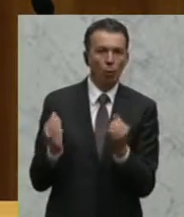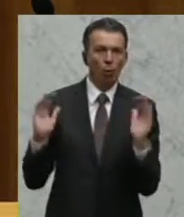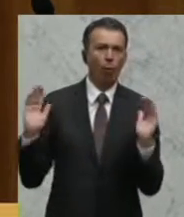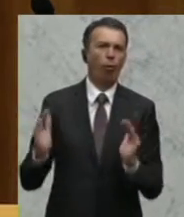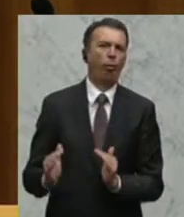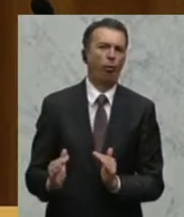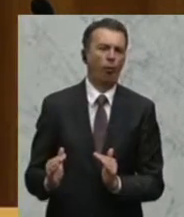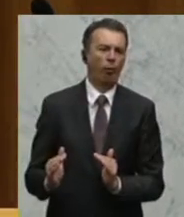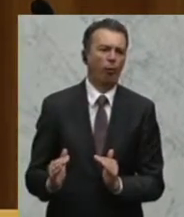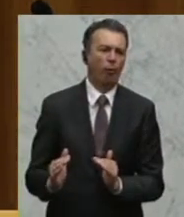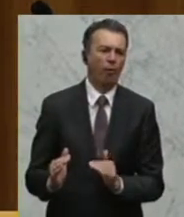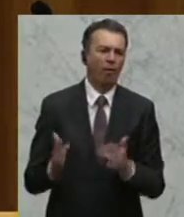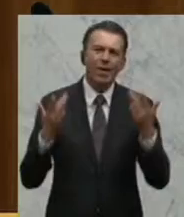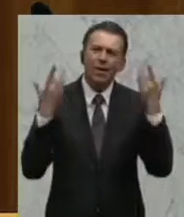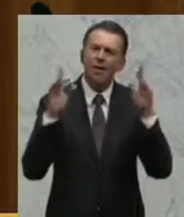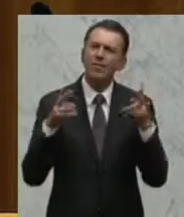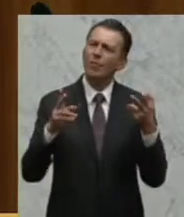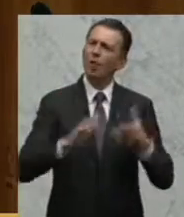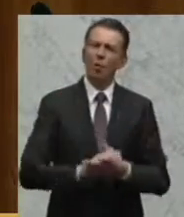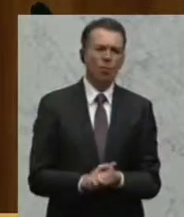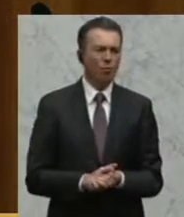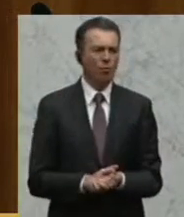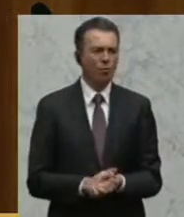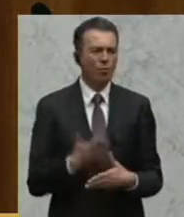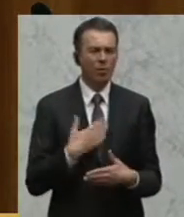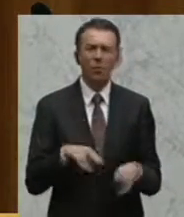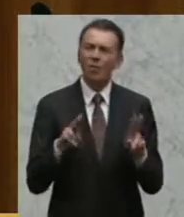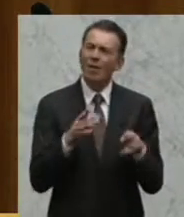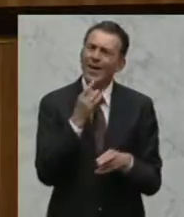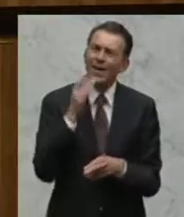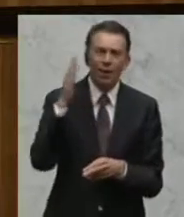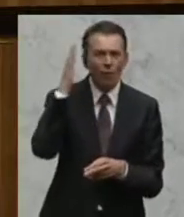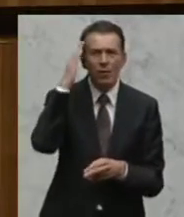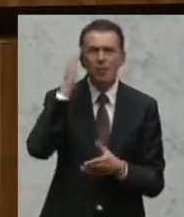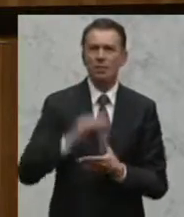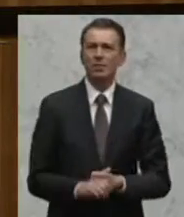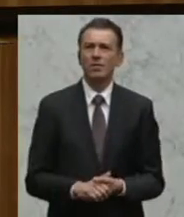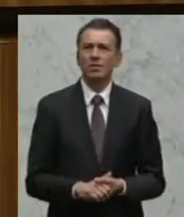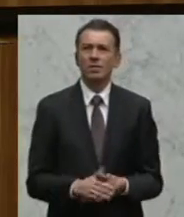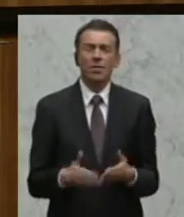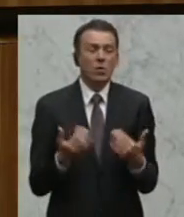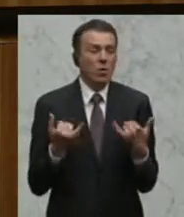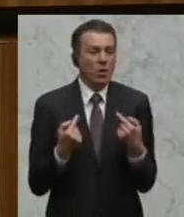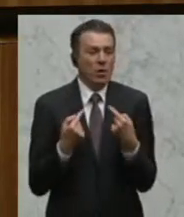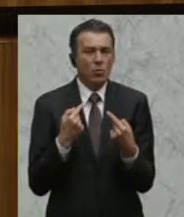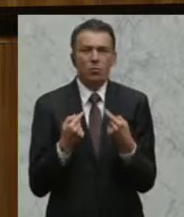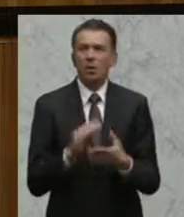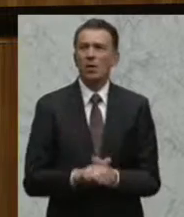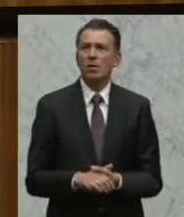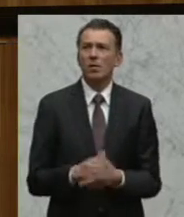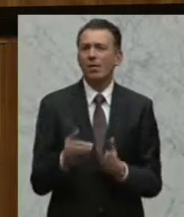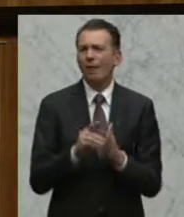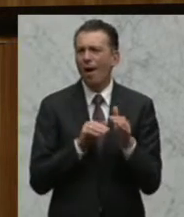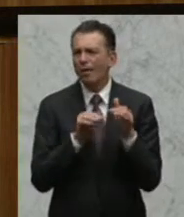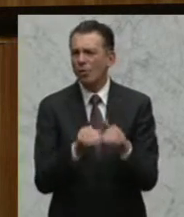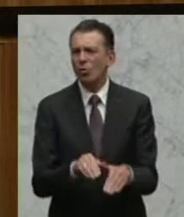etwas. Ich weiß aber nicht, warum. Also das möchte ich jetzt wirklich genau wissen, weil diese Sachen, die Sie heute angesprochen haben,